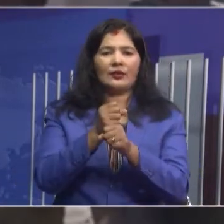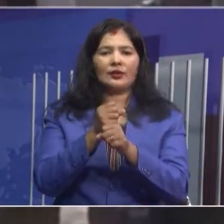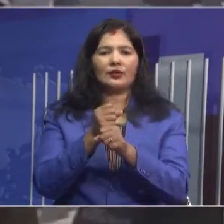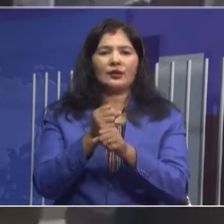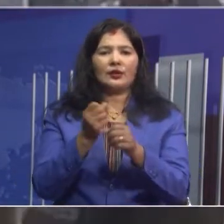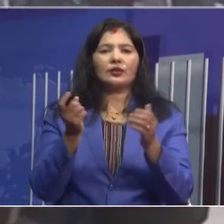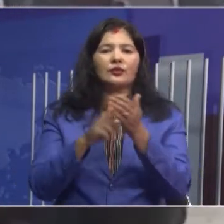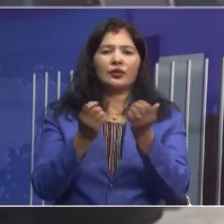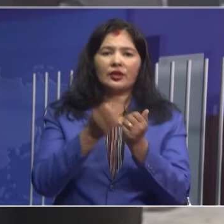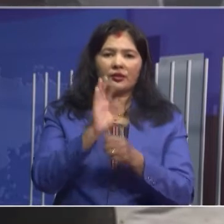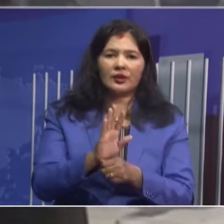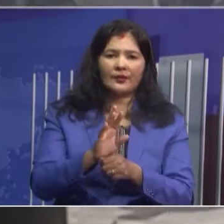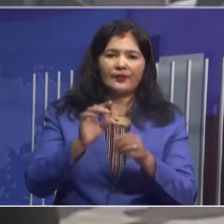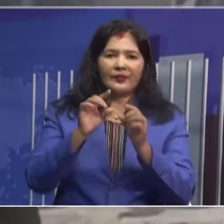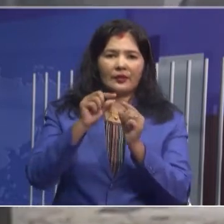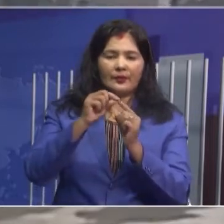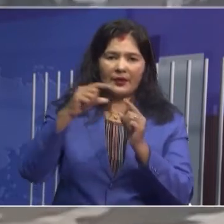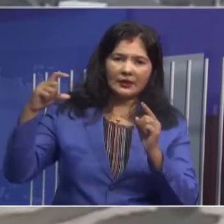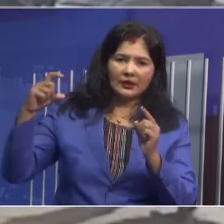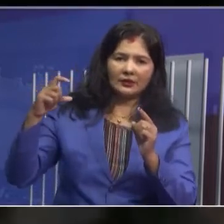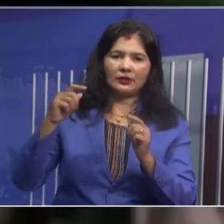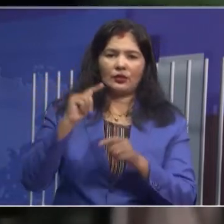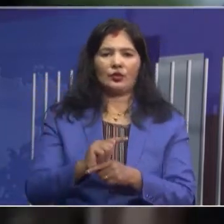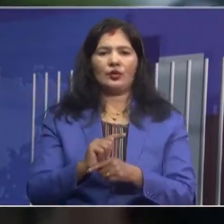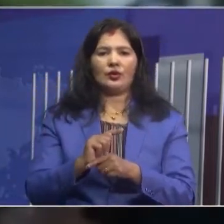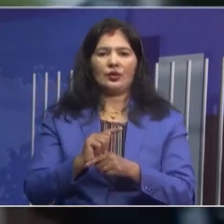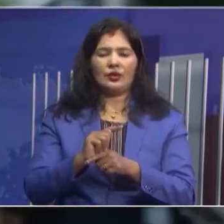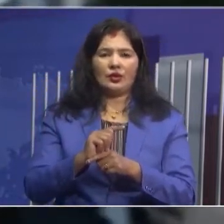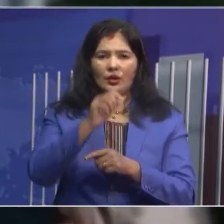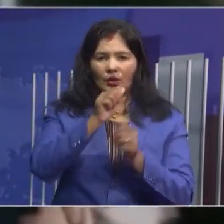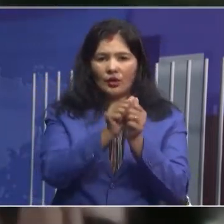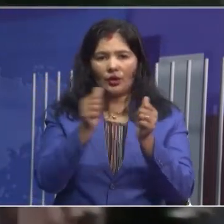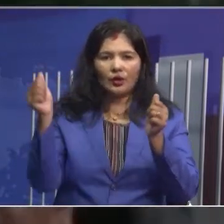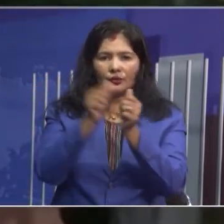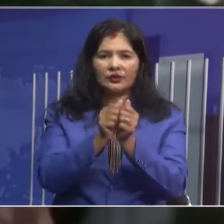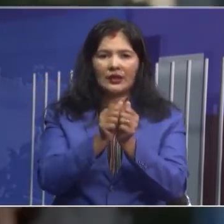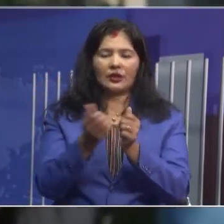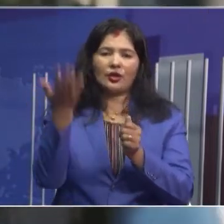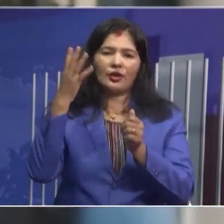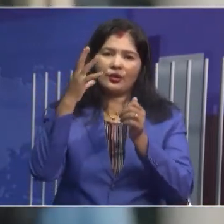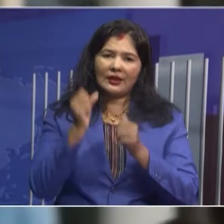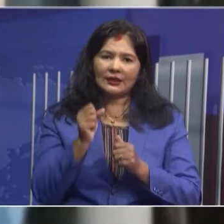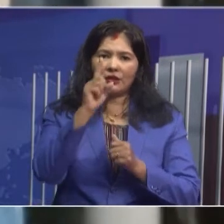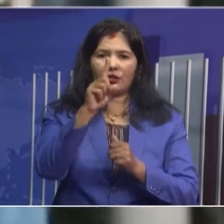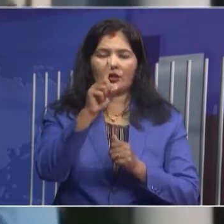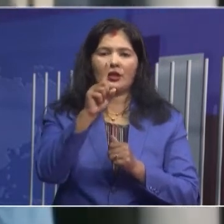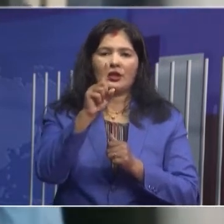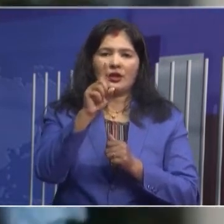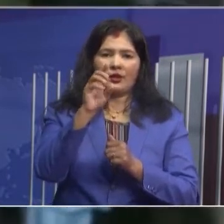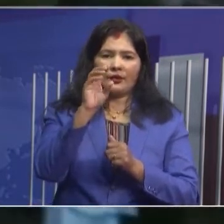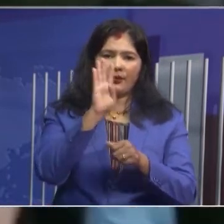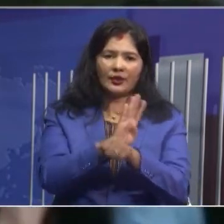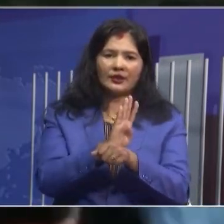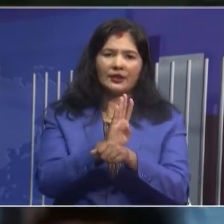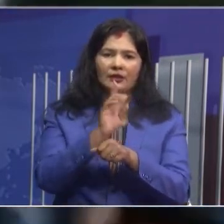छ पाकिस्तानको नेसनल सिस्मिक मोनिटरिङ सेन्टरका अनुसार गैराति 10:01 जाँदा नाई